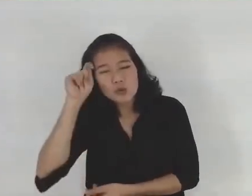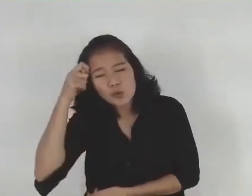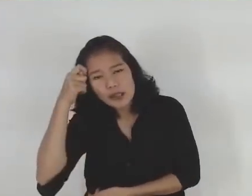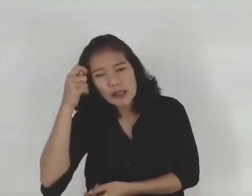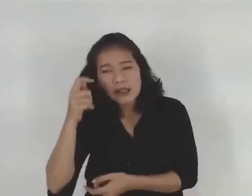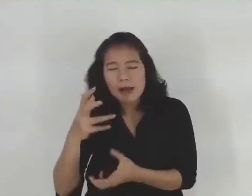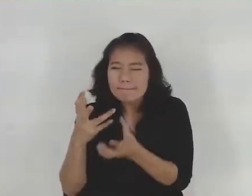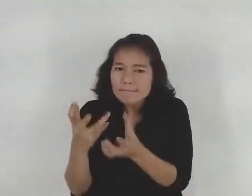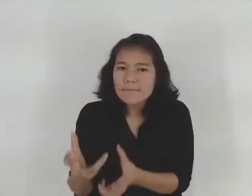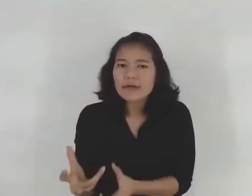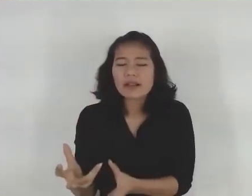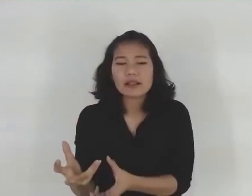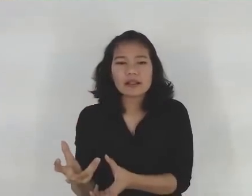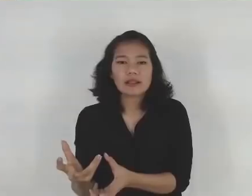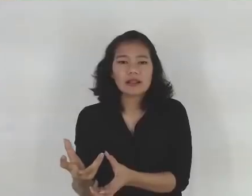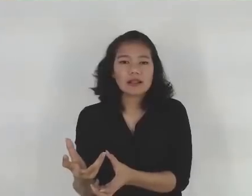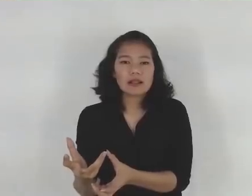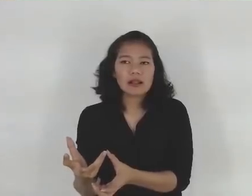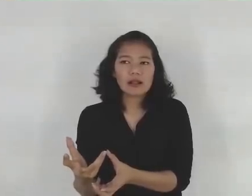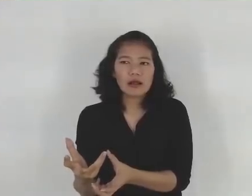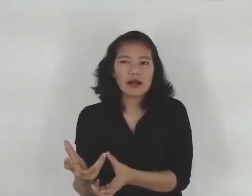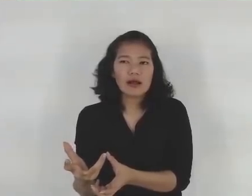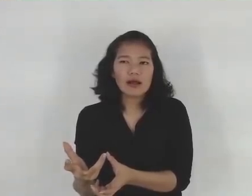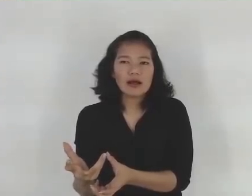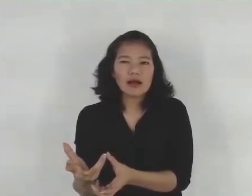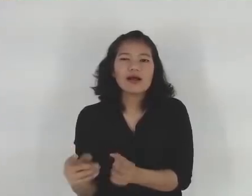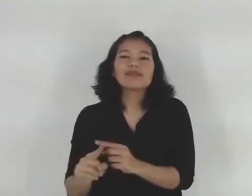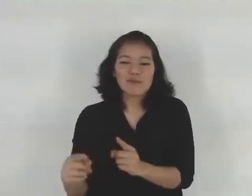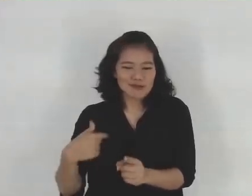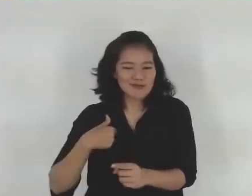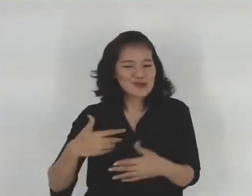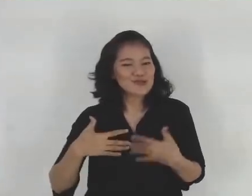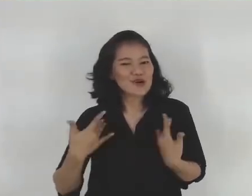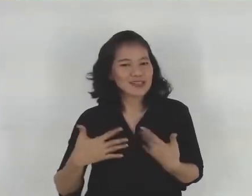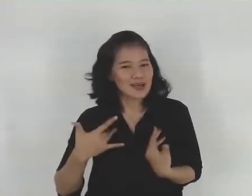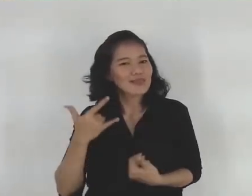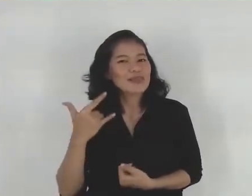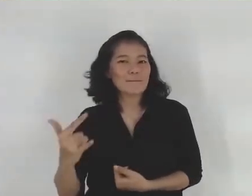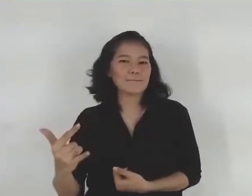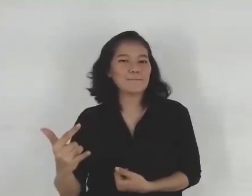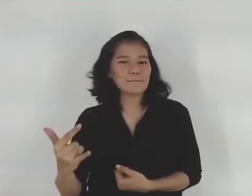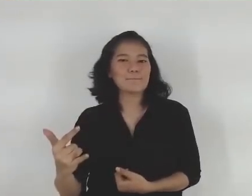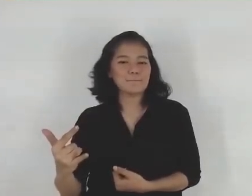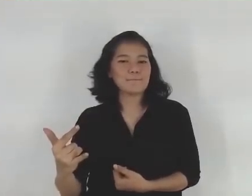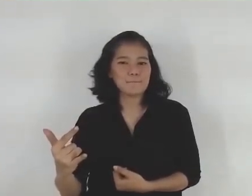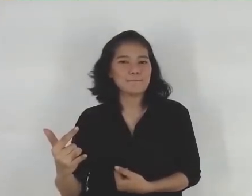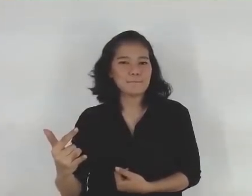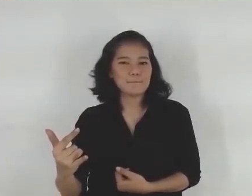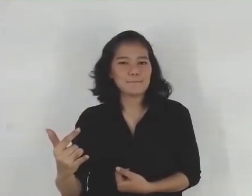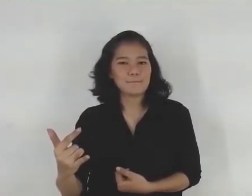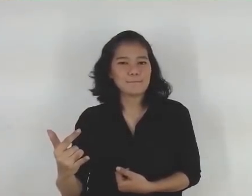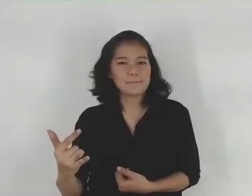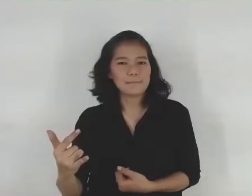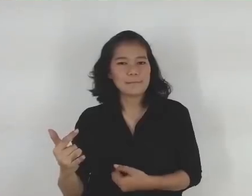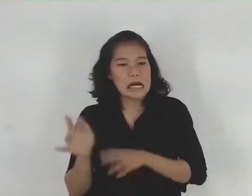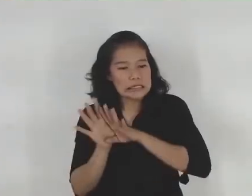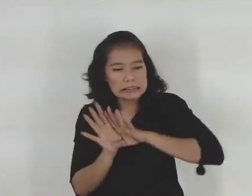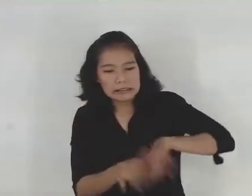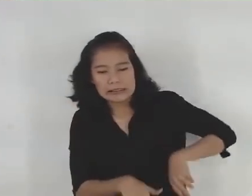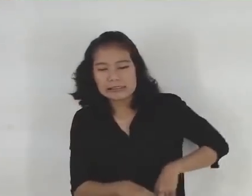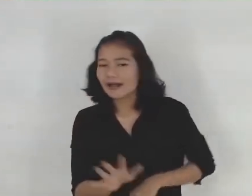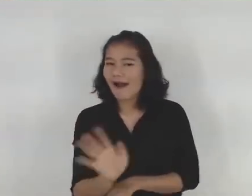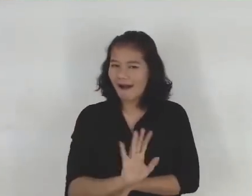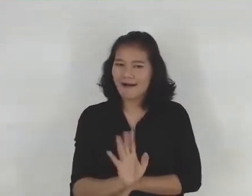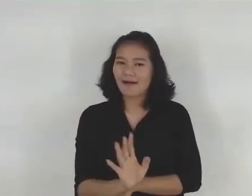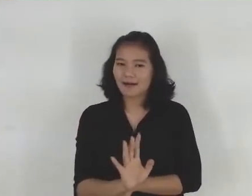keadaan yang susah maka hendaknya sukacita itu juga jangan pernah pergi dari dalam diri